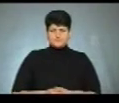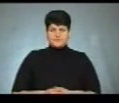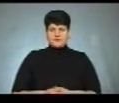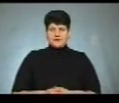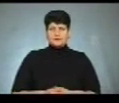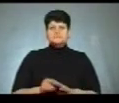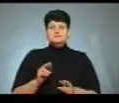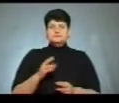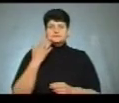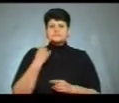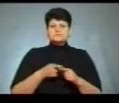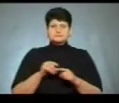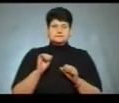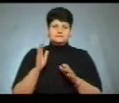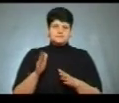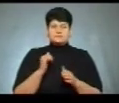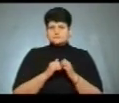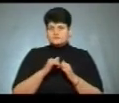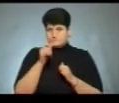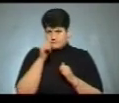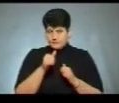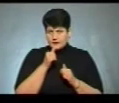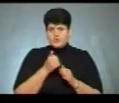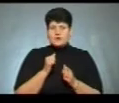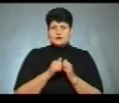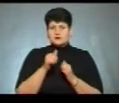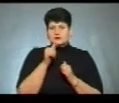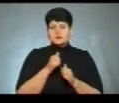може бути? Щомісяця. Щомісяця? Щомісяця, і відбувається